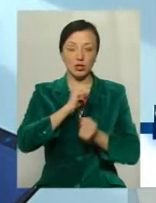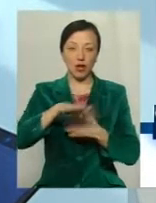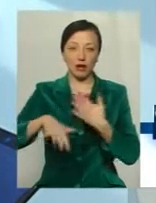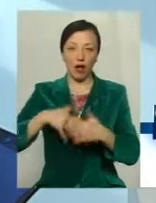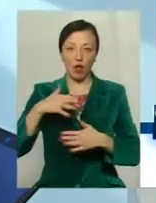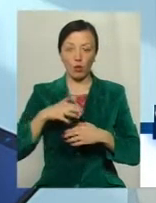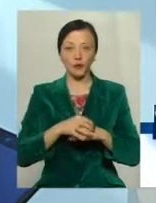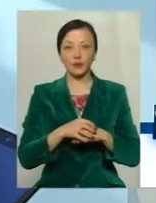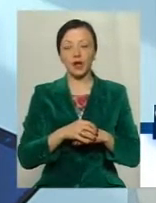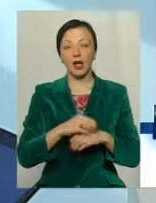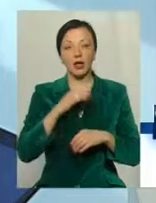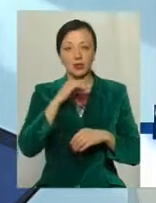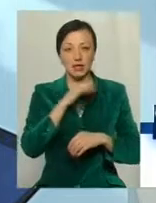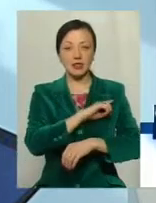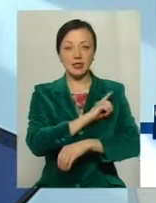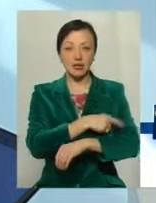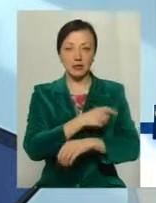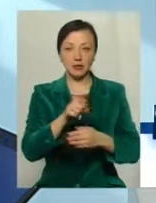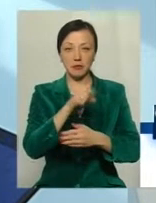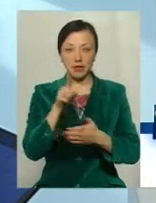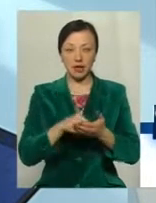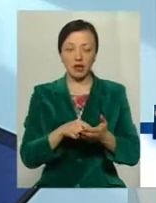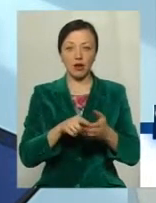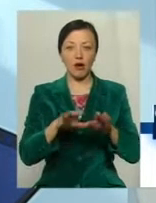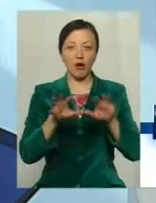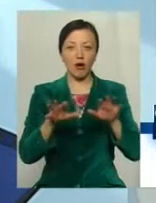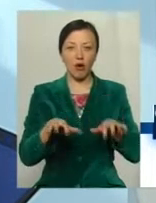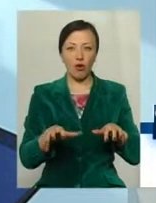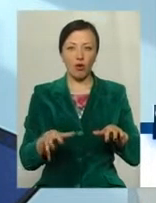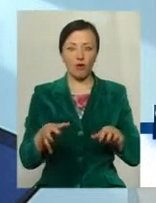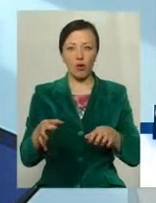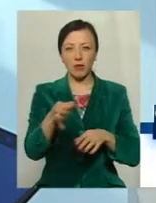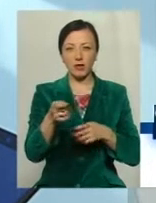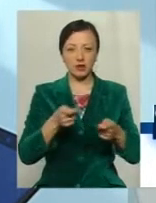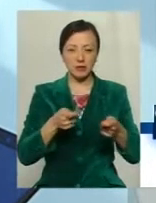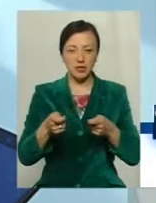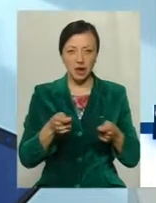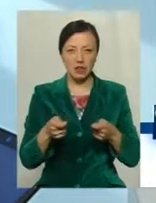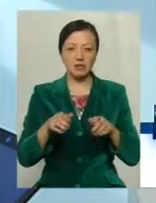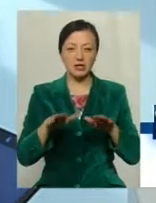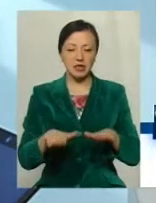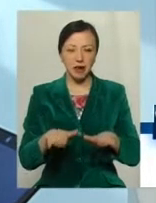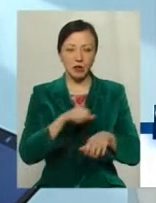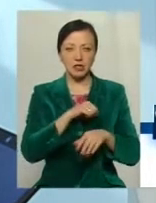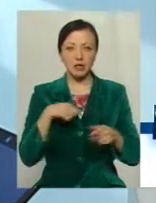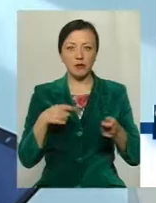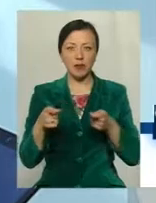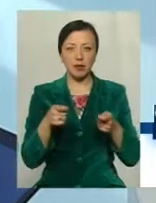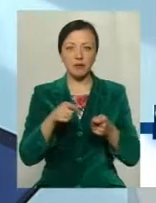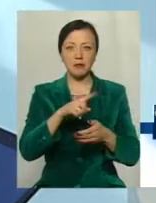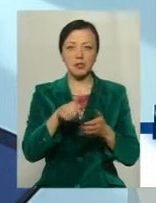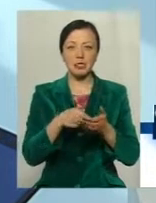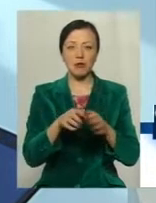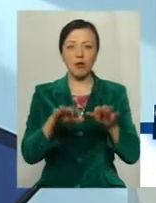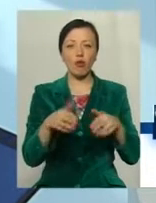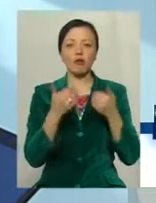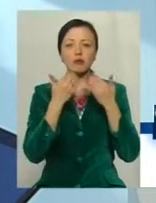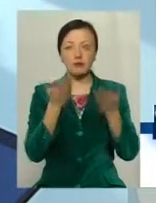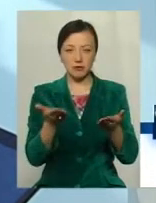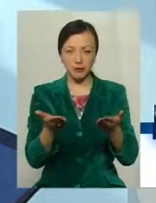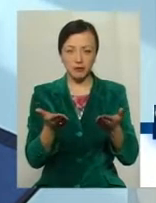35 мільйонів гривень, які прозвучали на колеги обласної державної адміністрації, повернені в державний бюджет. Хочу вам сказати, що ще 10-15 років це фактично